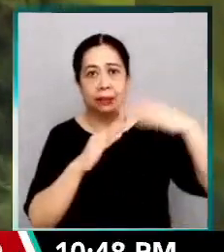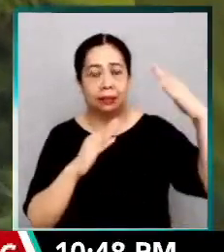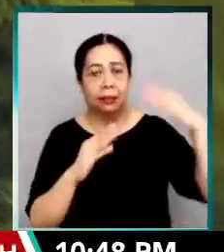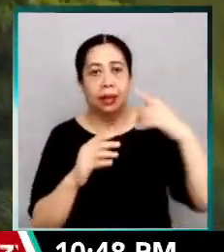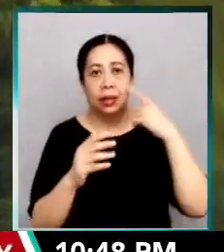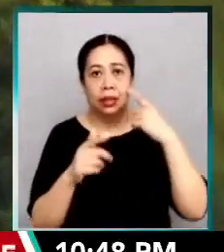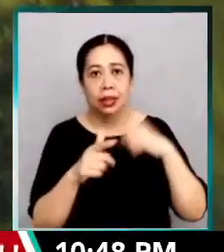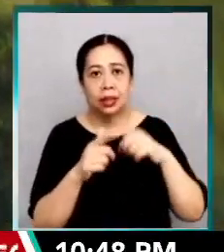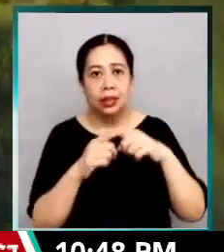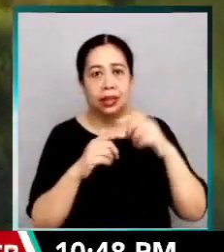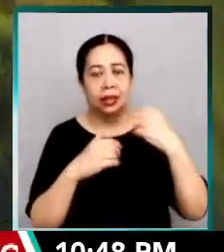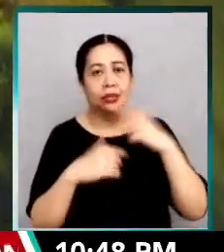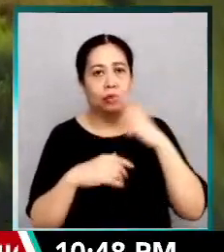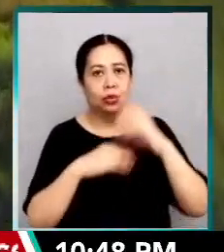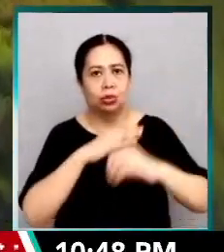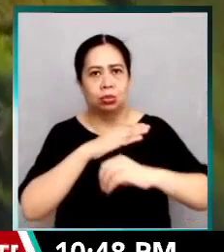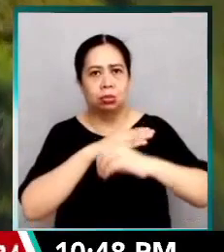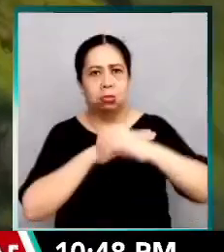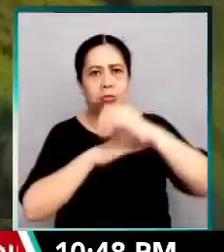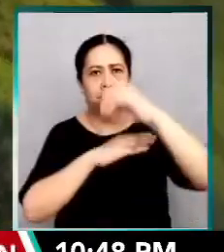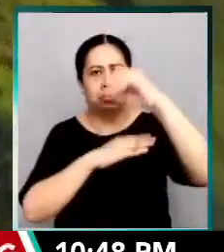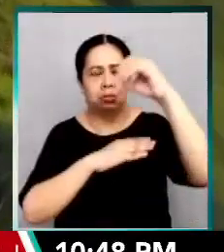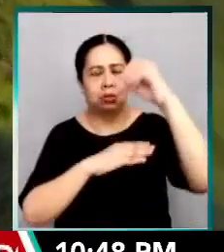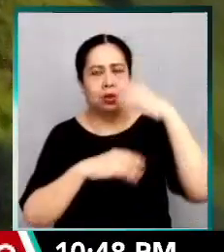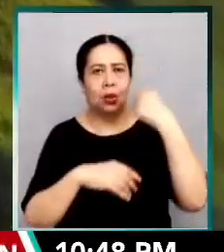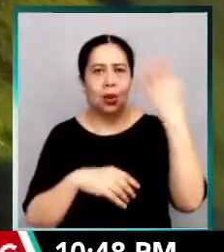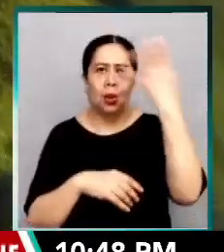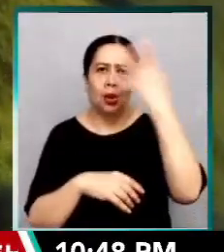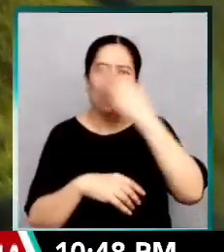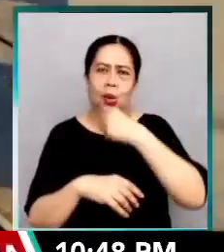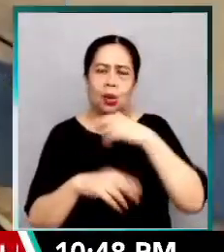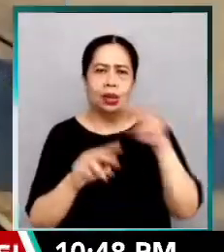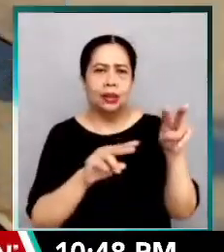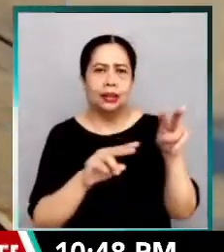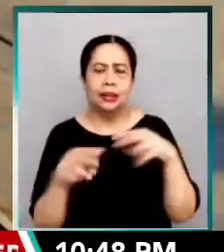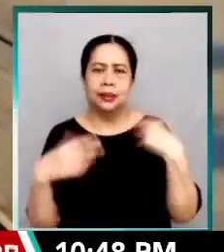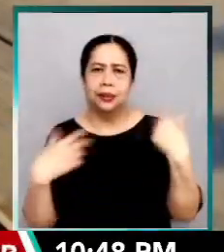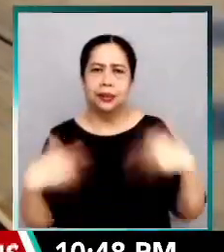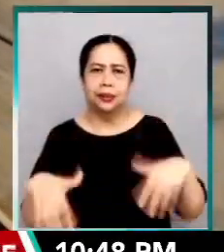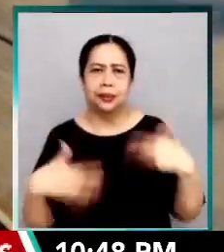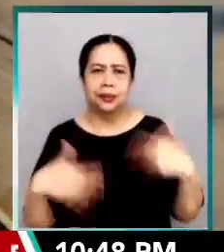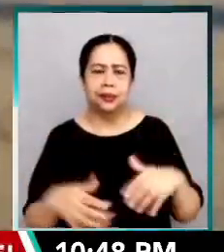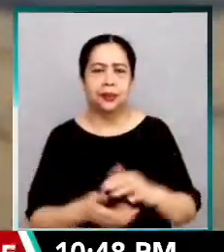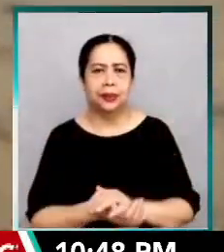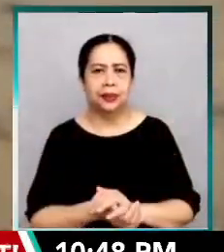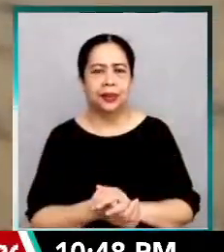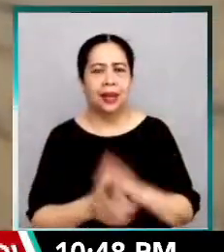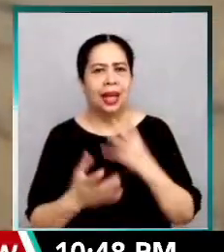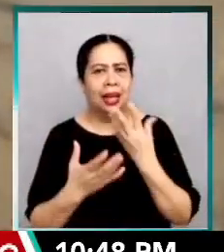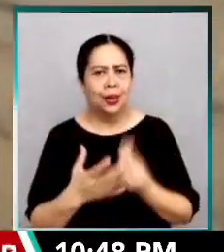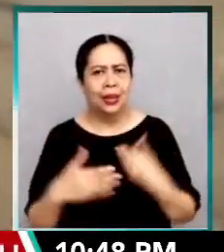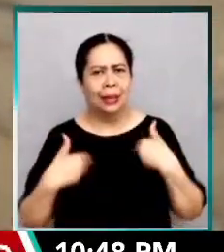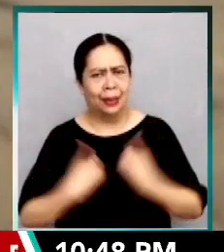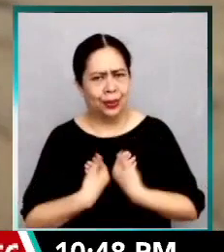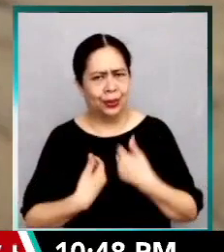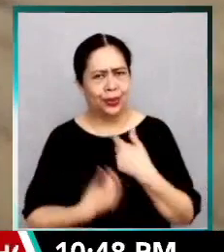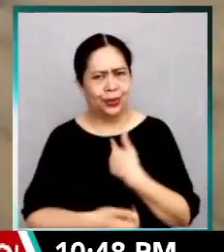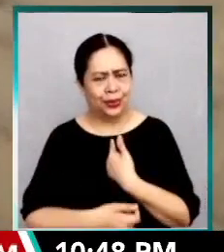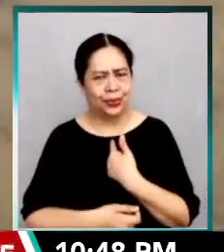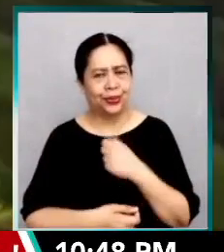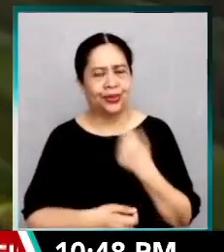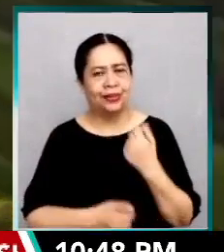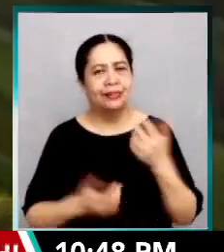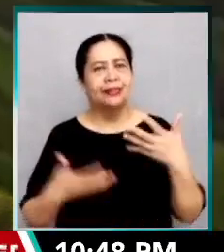sunrise, talagang yung epic scenery, sobrang ganda. Wala yung pagod ko. At maliban sa breathtaking